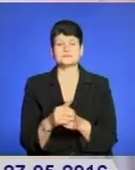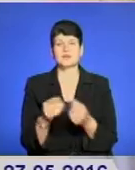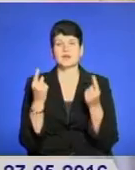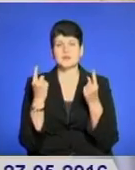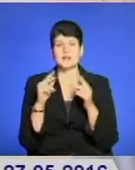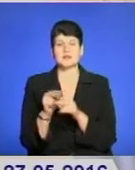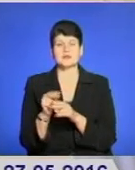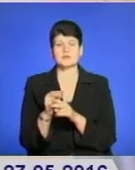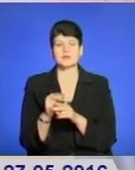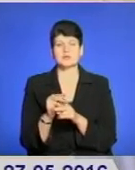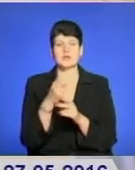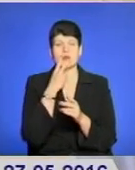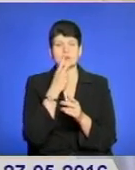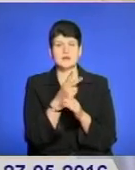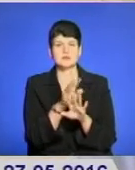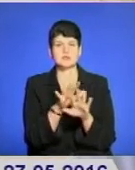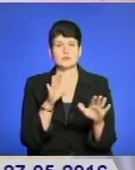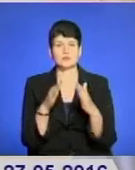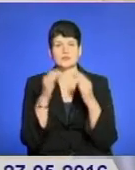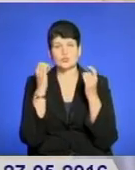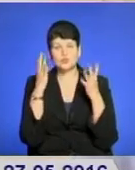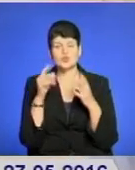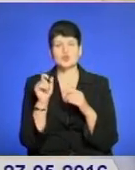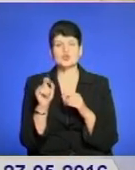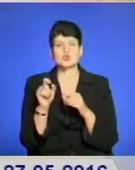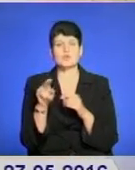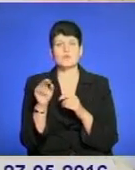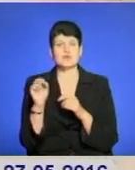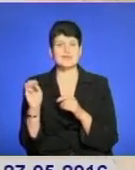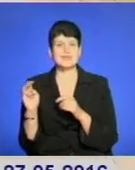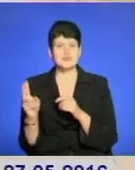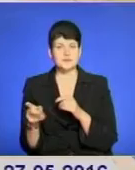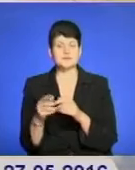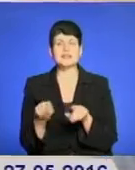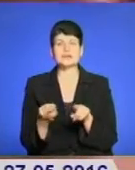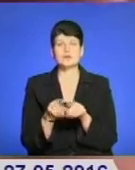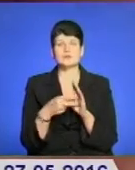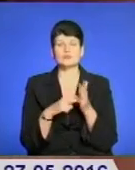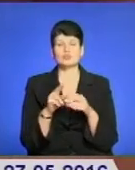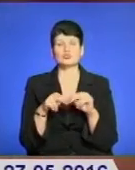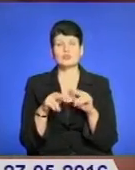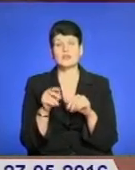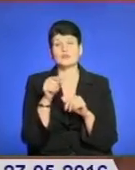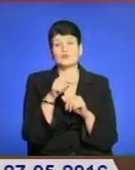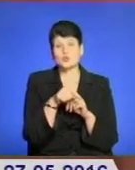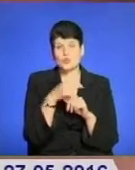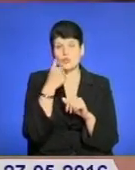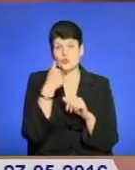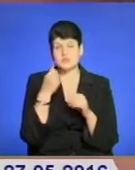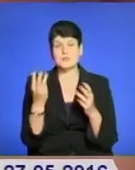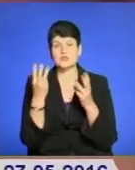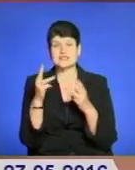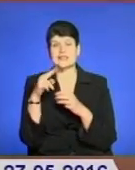ремонт глядацького залу будинку культури «Золотий потік». Плануємо так само будувати в цьому ж, можливо, році пожежне